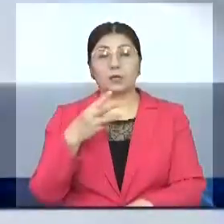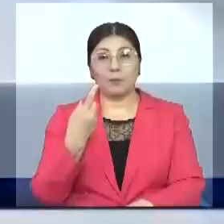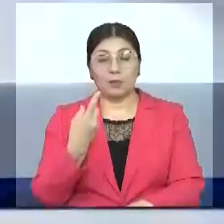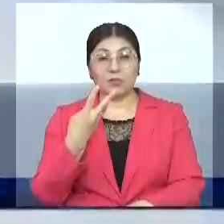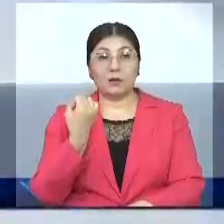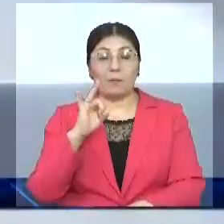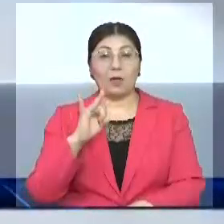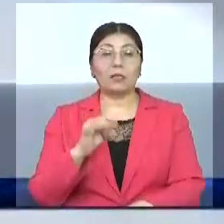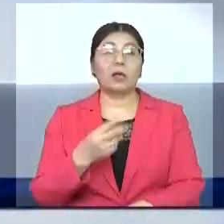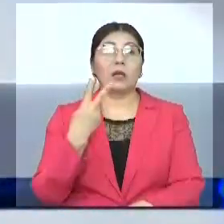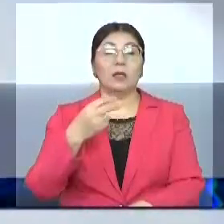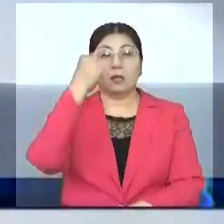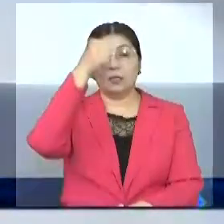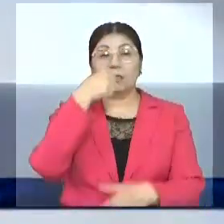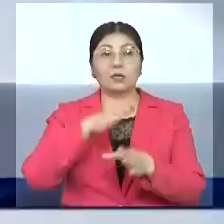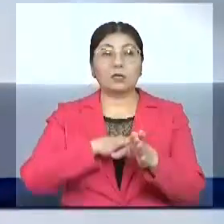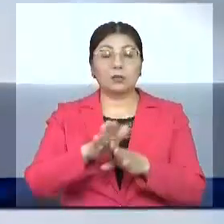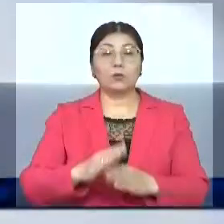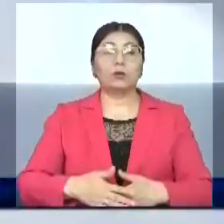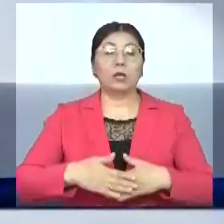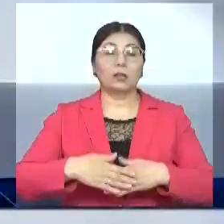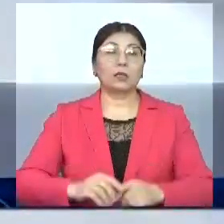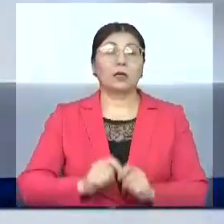ашылғанымызға. 2 жылдың ішінде